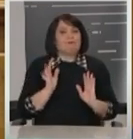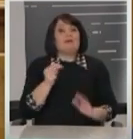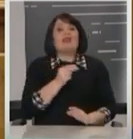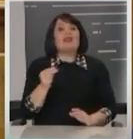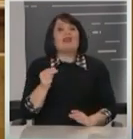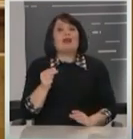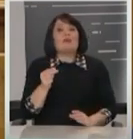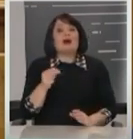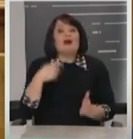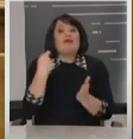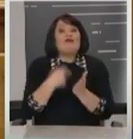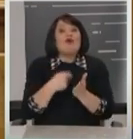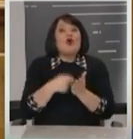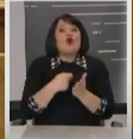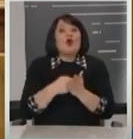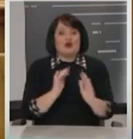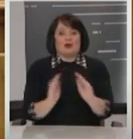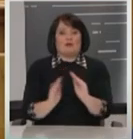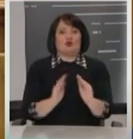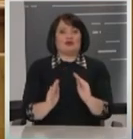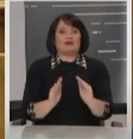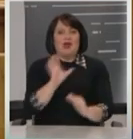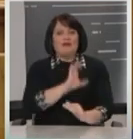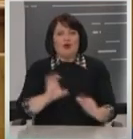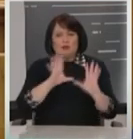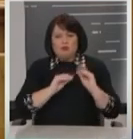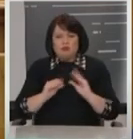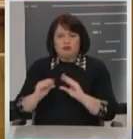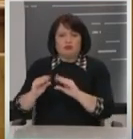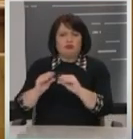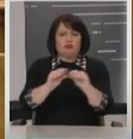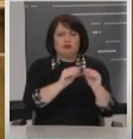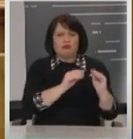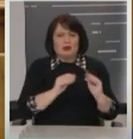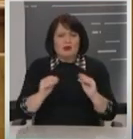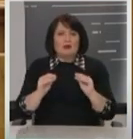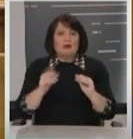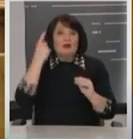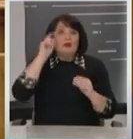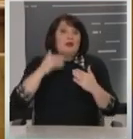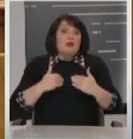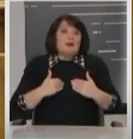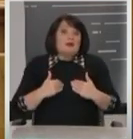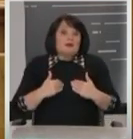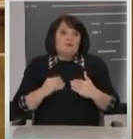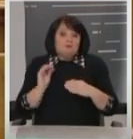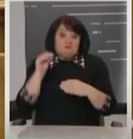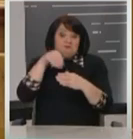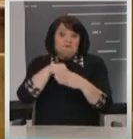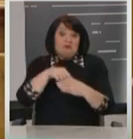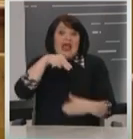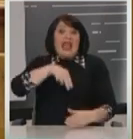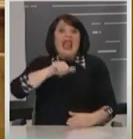θέμα των φορολογικών παραδείσων. Όλη η Ευρώπη βοά. Δεν ξέρω, εγώ δεν συμμετέχω βέβαια στο Λαϊκό